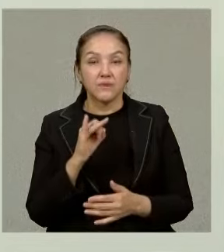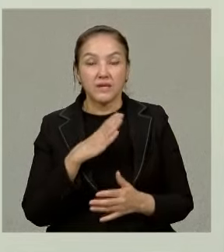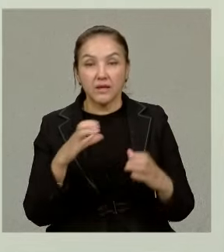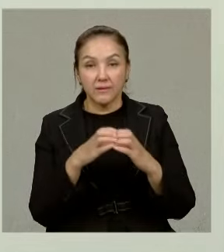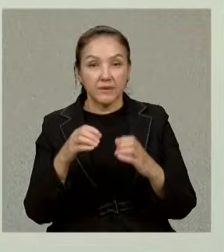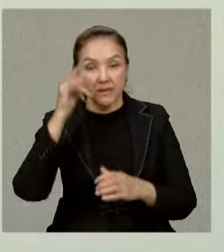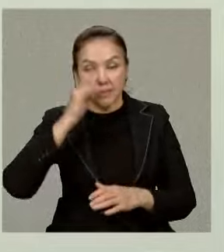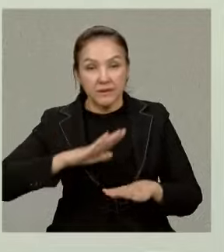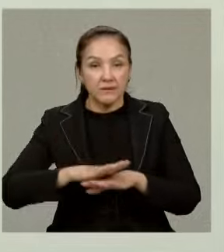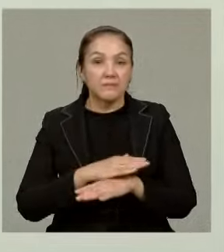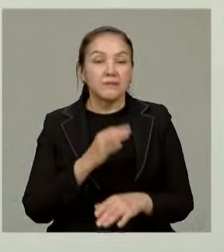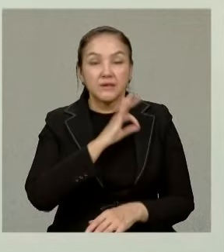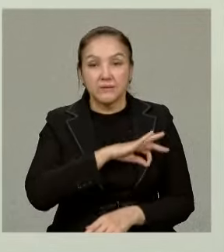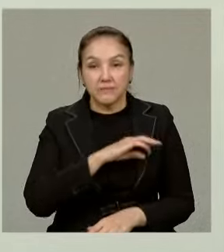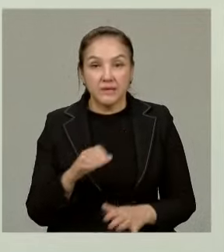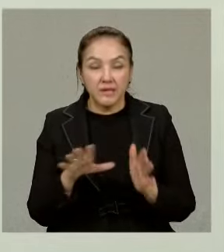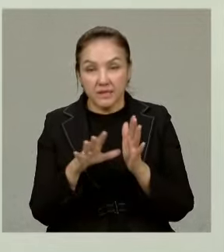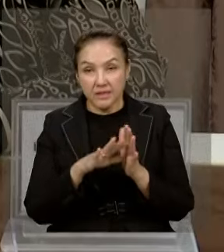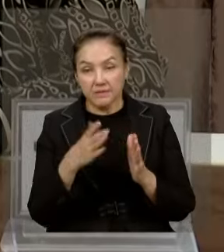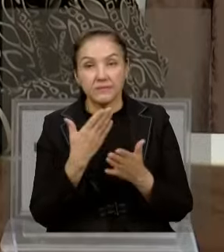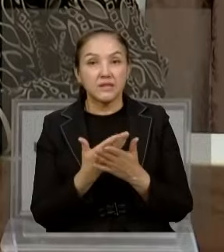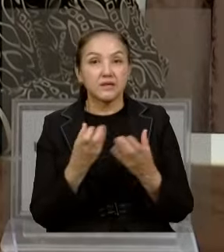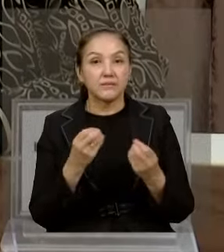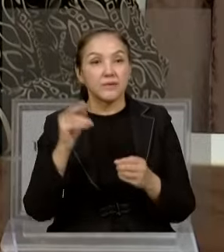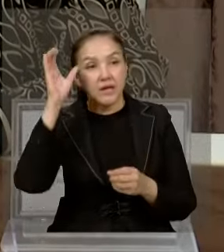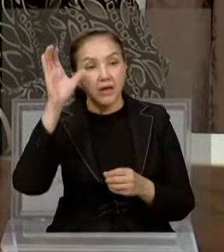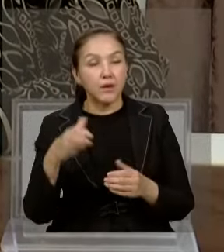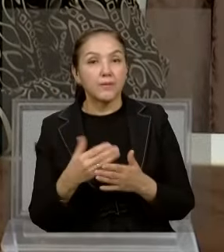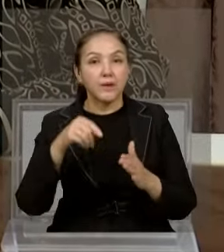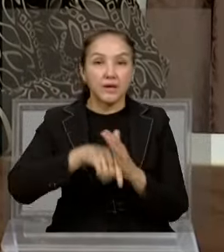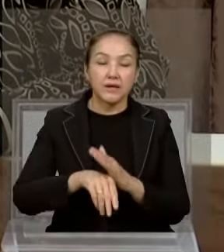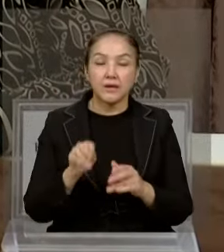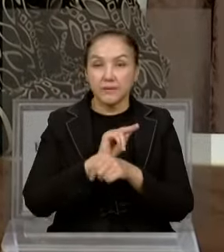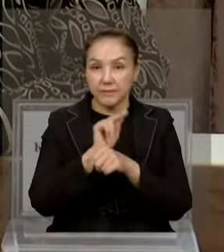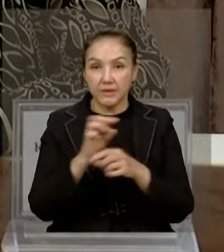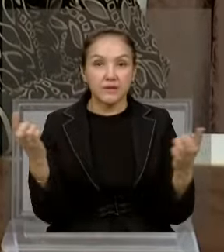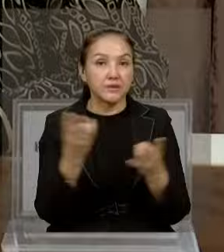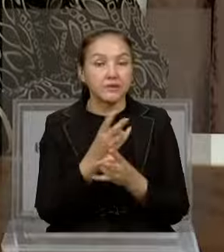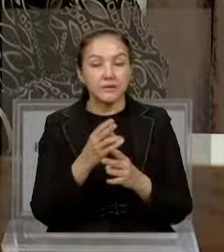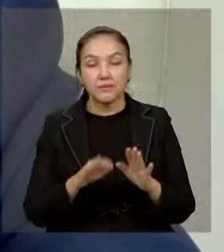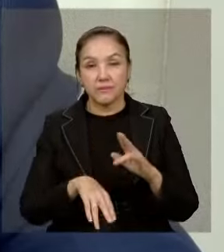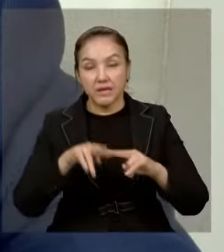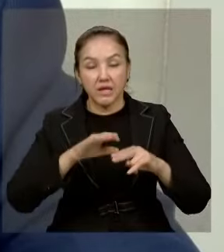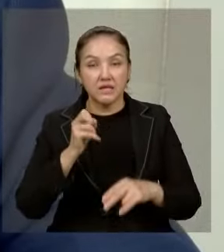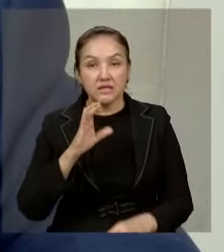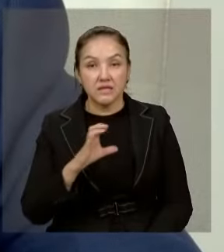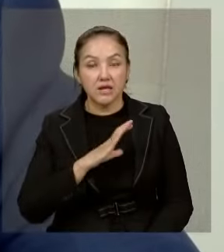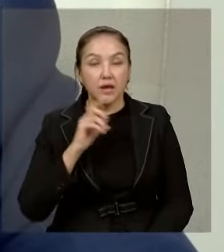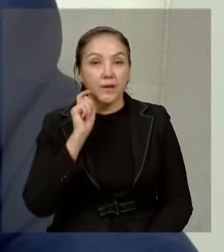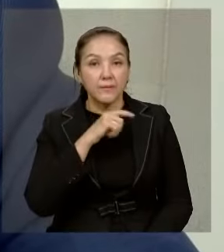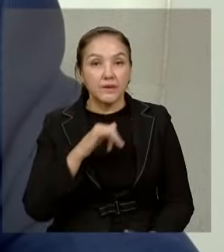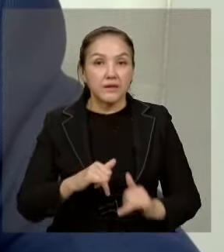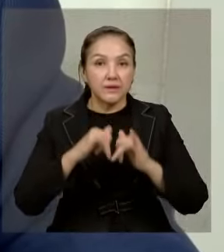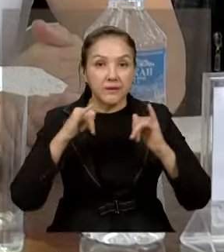комплекса в Казахстане использования атомной энергетики учёные провели углубленное обсуждение необходимости возведения АС для экономического